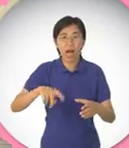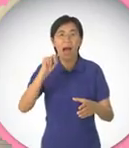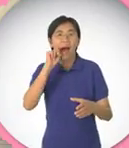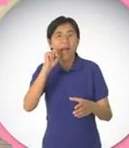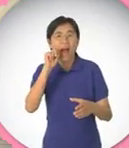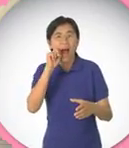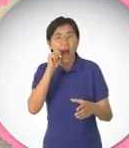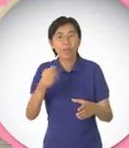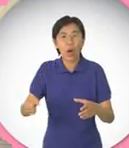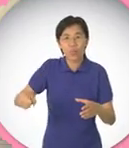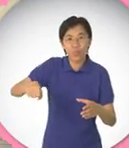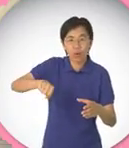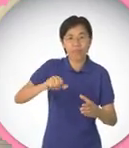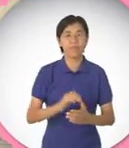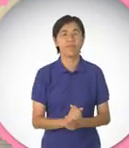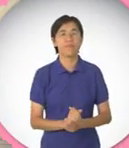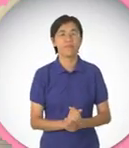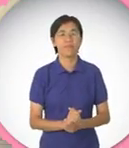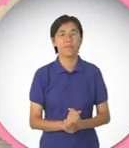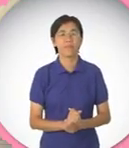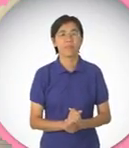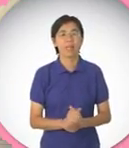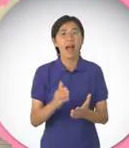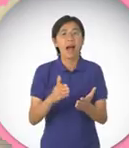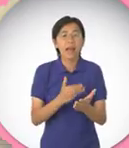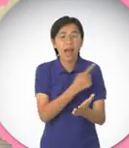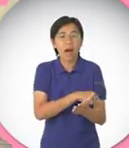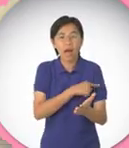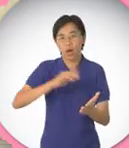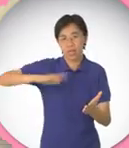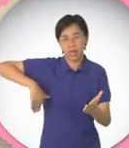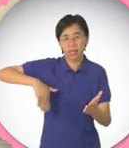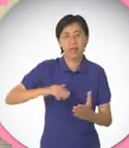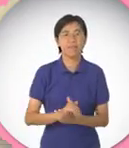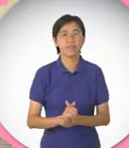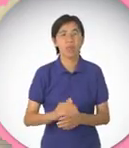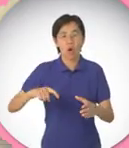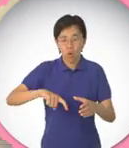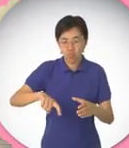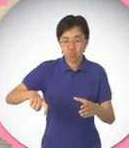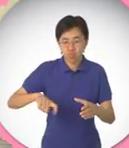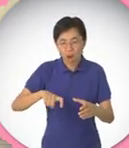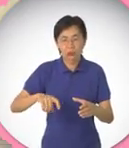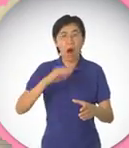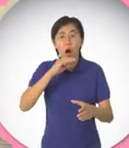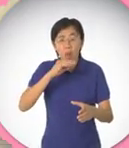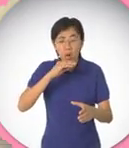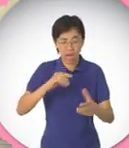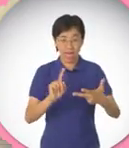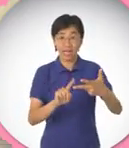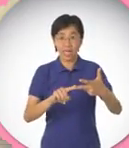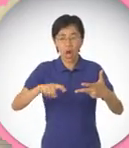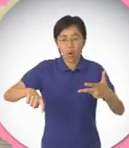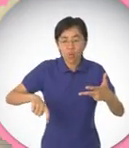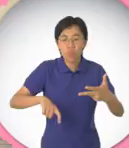คะ เบื้องต้นก็ความเร็วต่ำๆก่อน ค่ะเพื่อไม่ให้แป้งเขาฟุ้ง ครับ ถ้าเดี๋ยวเขาจับเป็นก้อนแล้วเราเพิ่มความเร็ว